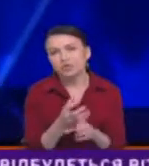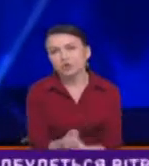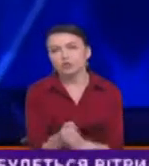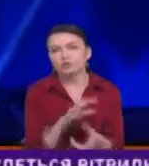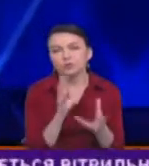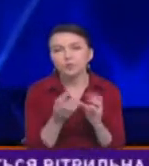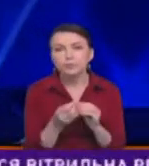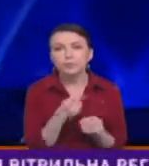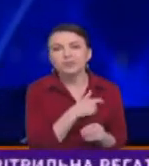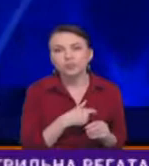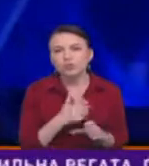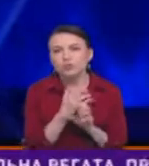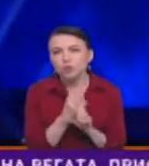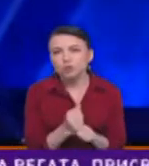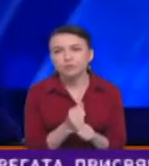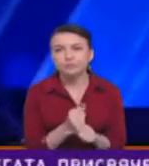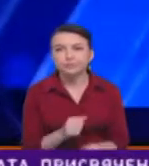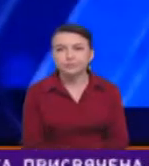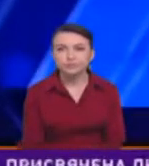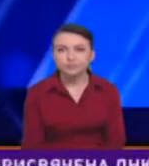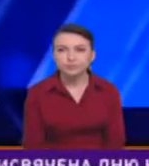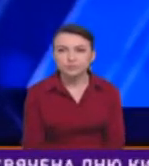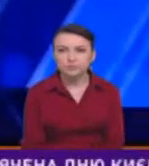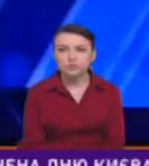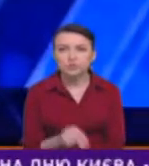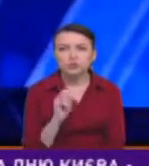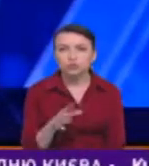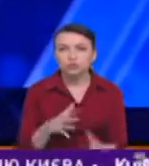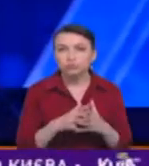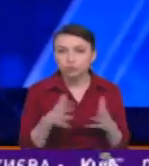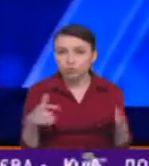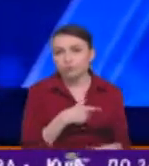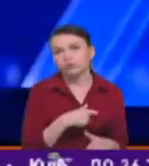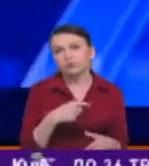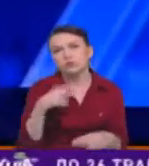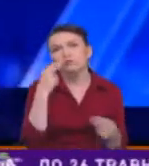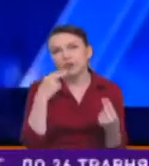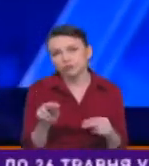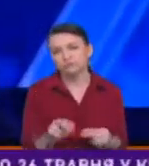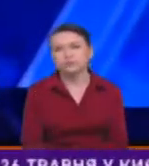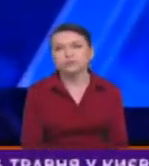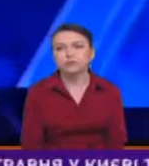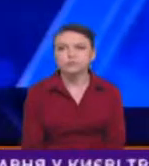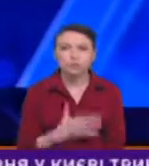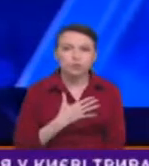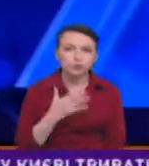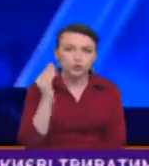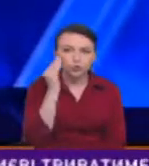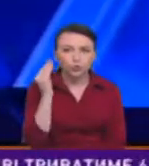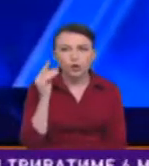безперечно. Насправді, чим ширше представництво, тим краще, на нашу думку, і в країнах, які